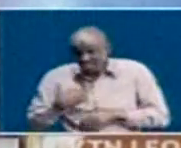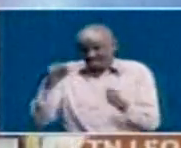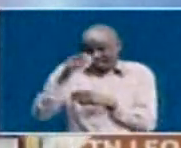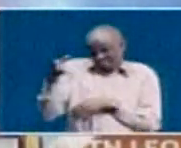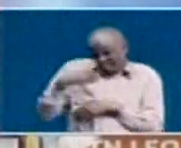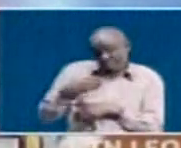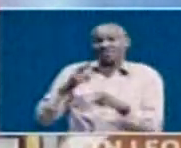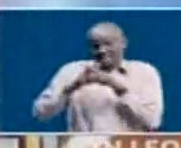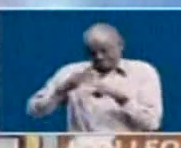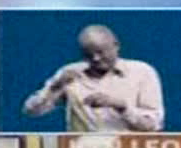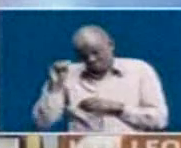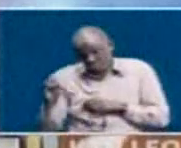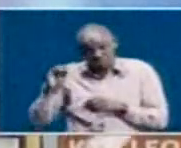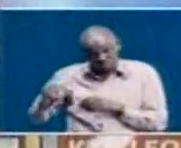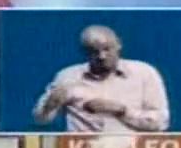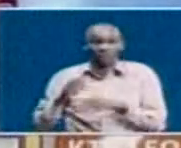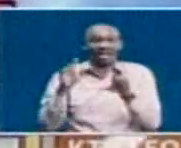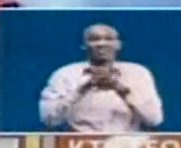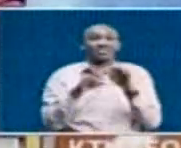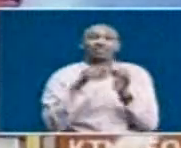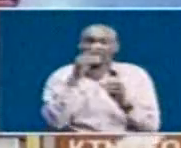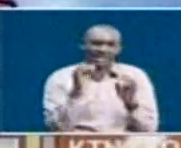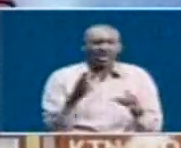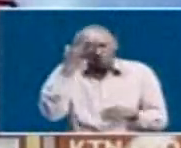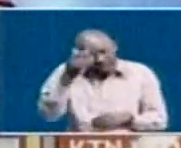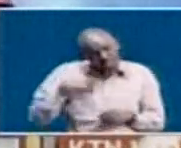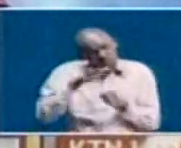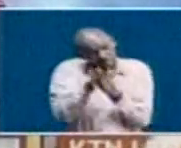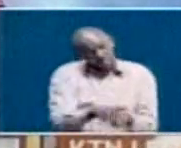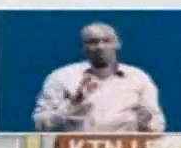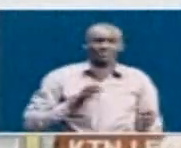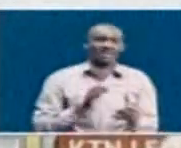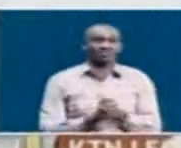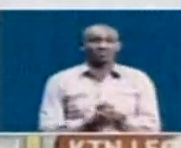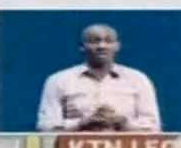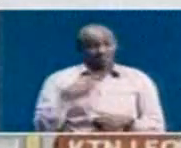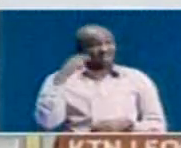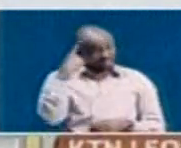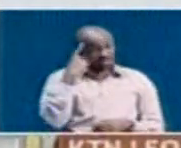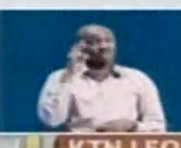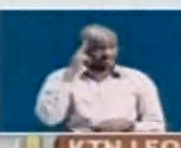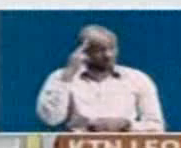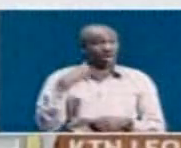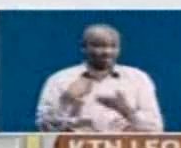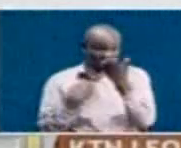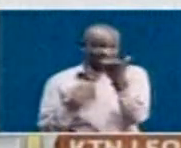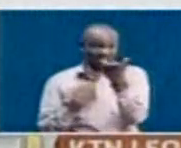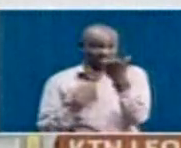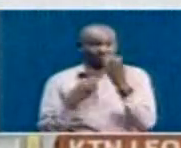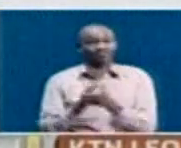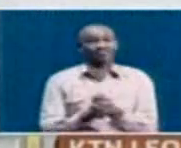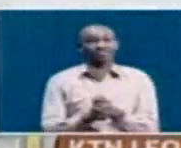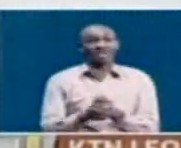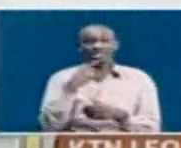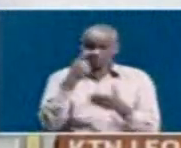noka jina langu ama nina nyumba ya kupangisha. Kwa nini umetusukuma kufika kiasi hiki? Kuna baadhi ya sababu ambazo zimetajwa, Agnes Penda